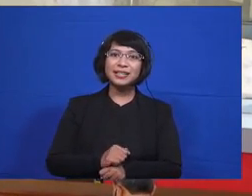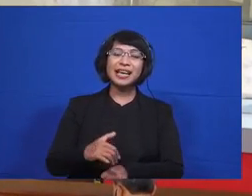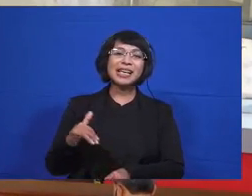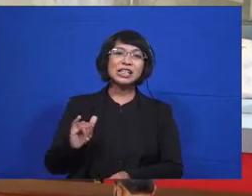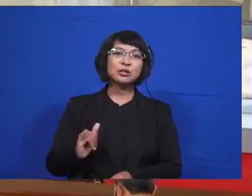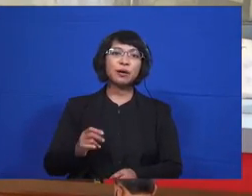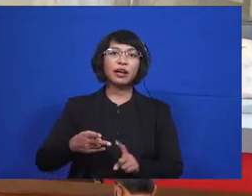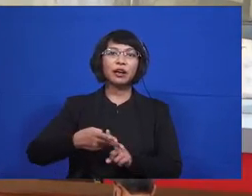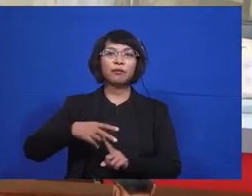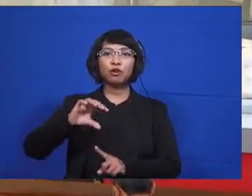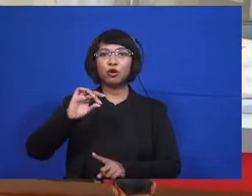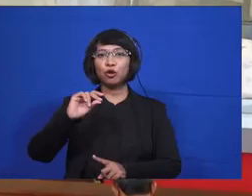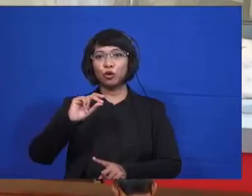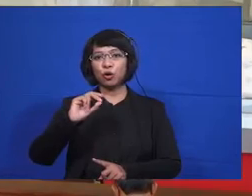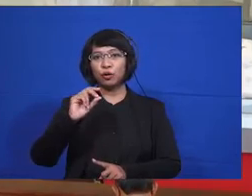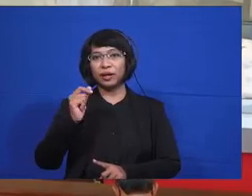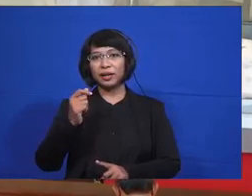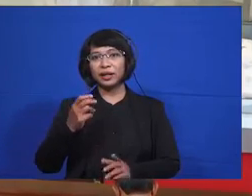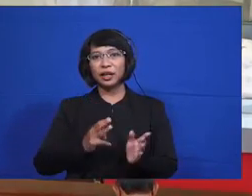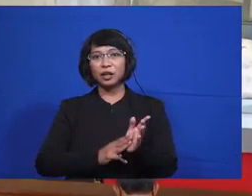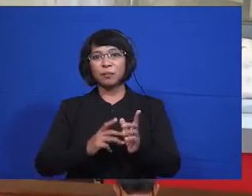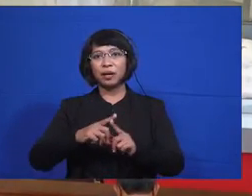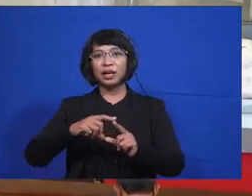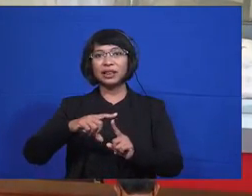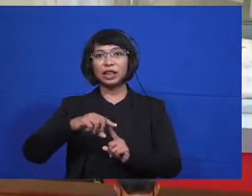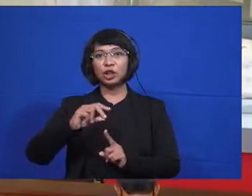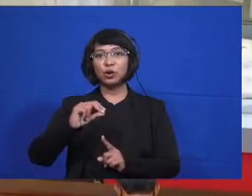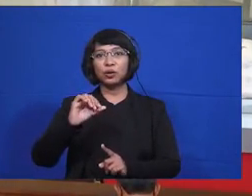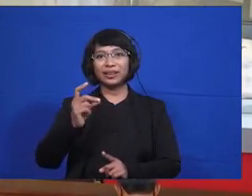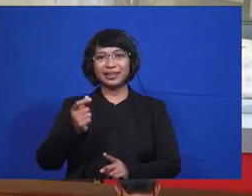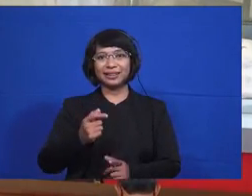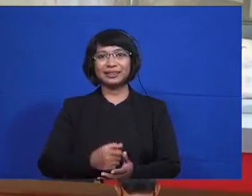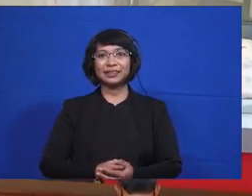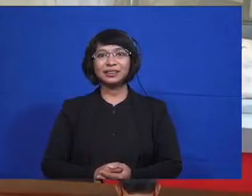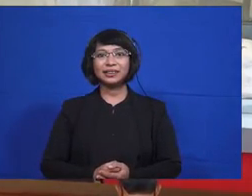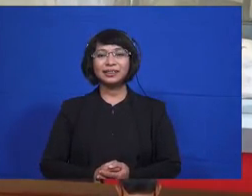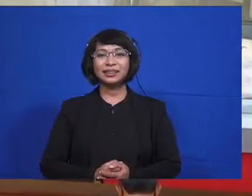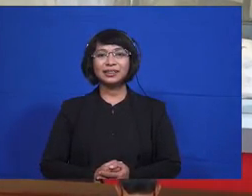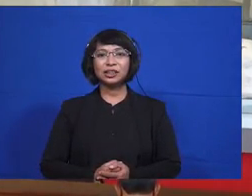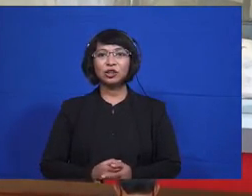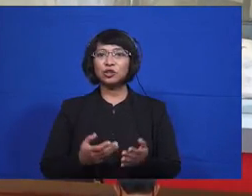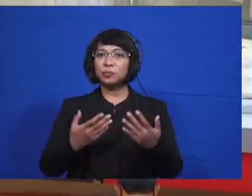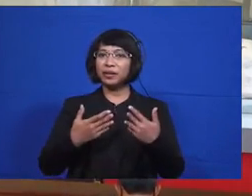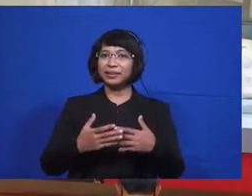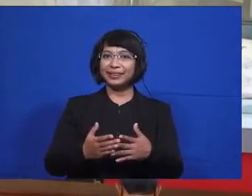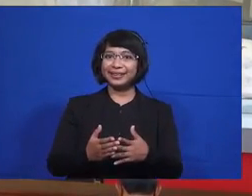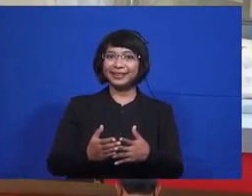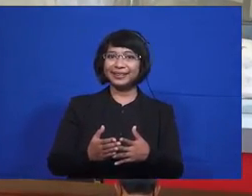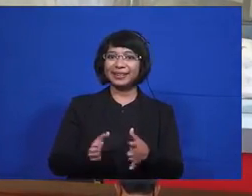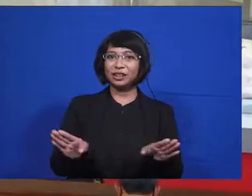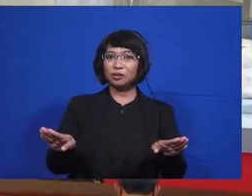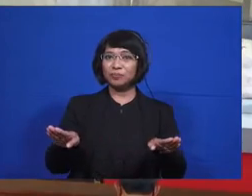bagi para calon imam dan para novis. Untuk mengakhirinya atau untuk